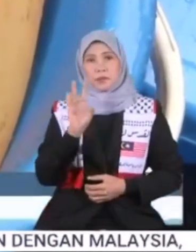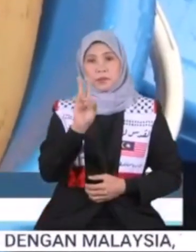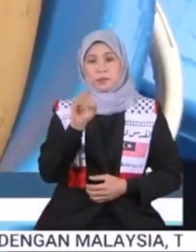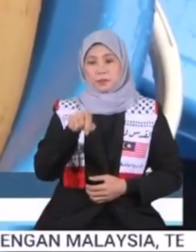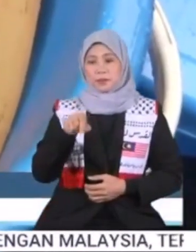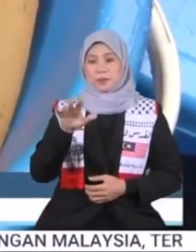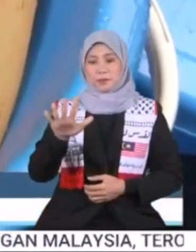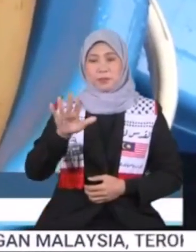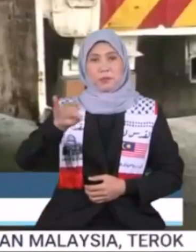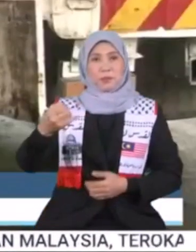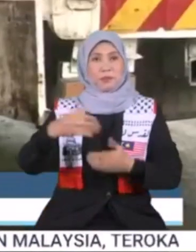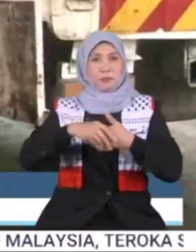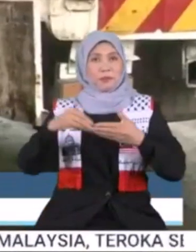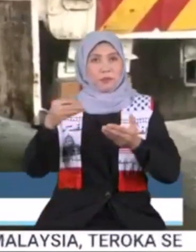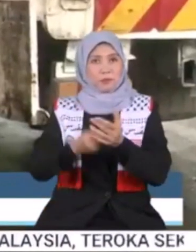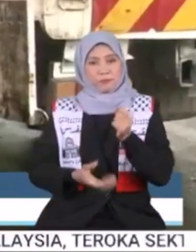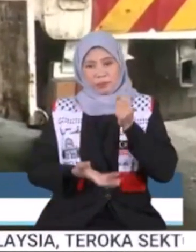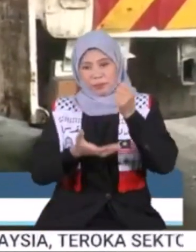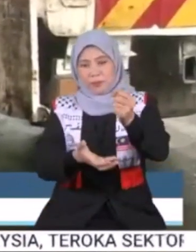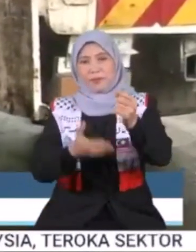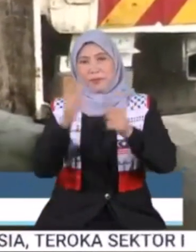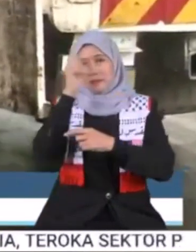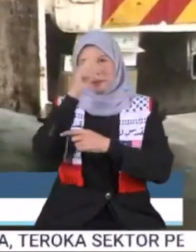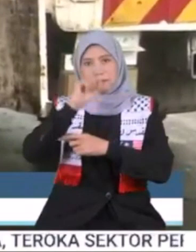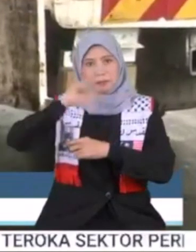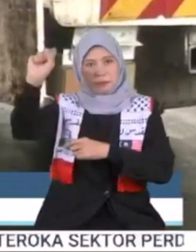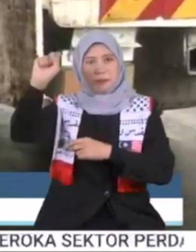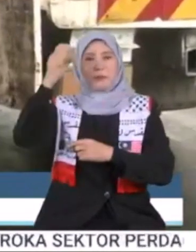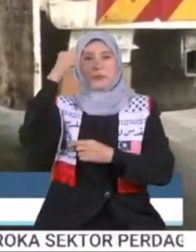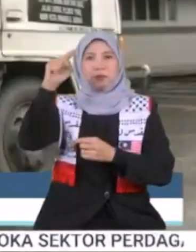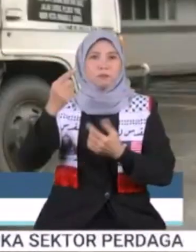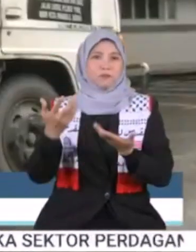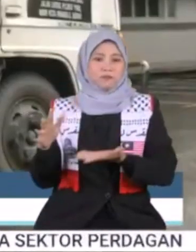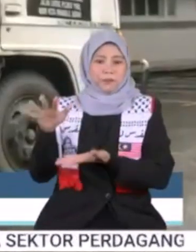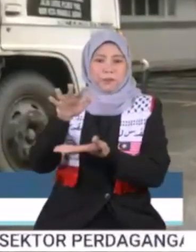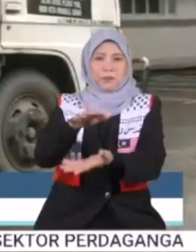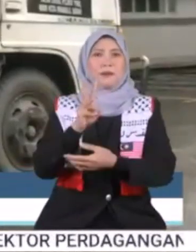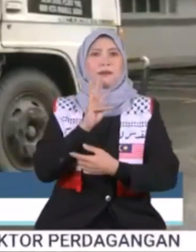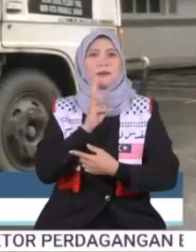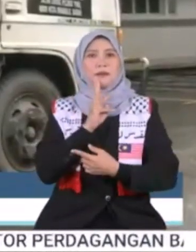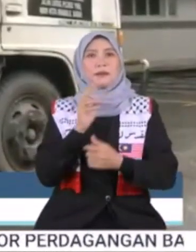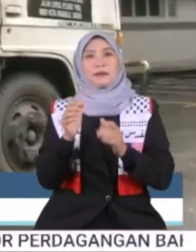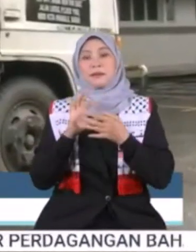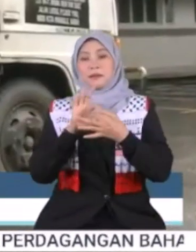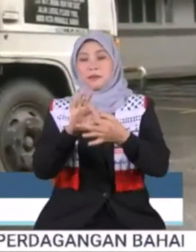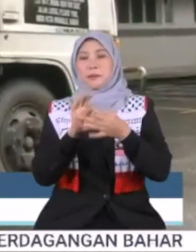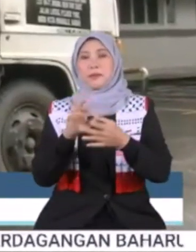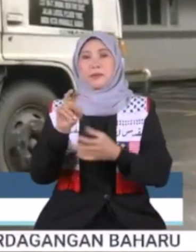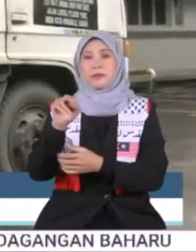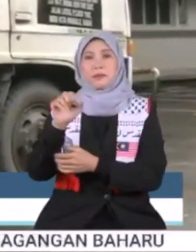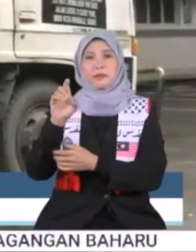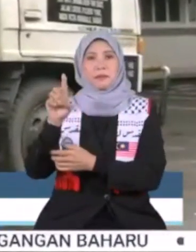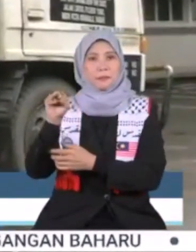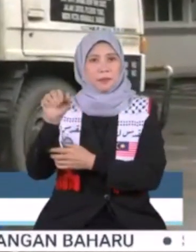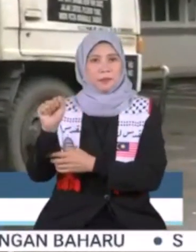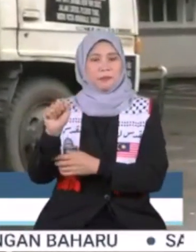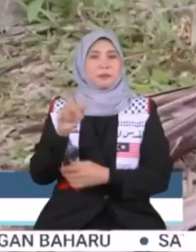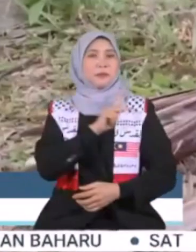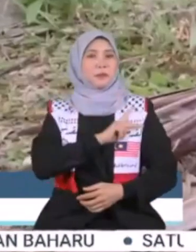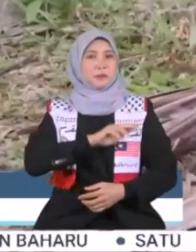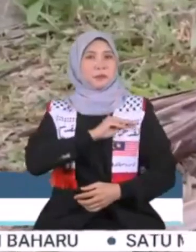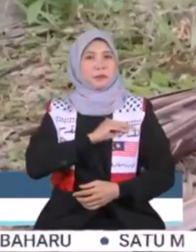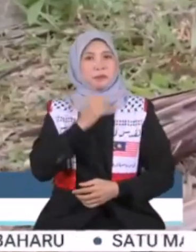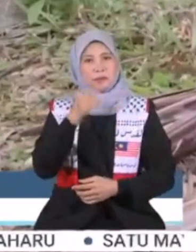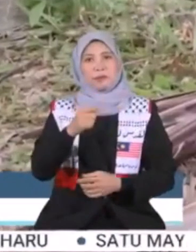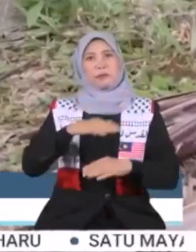r.5 juta diperuntuk kerajaan Sabah untuk misi agihan bekalan air dengan kerjasama natma ketua menterinya berkata yang melibatkan